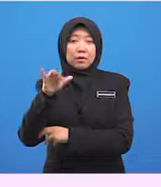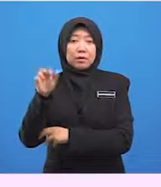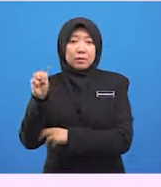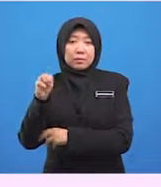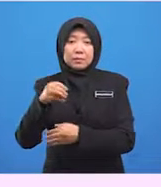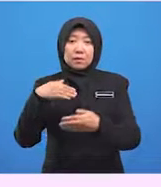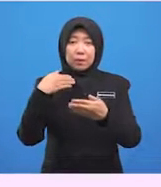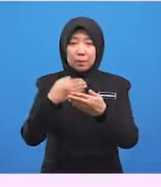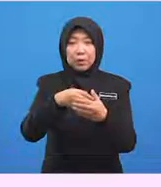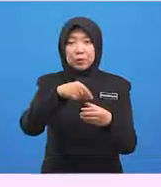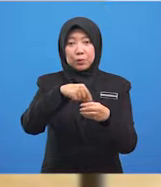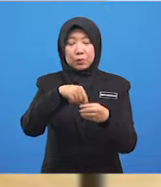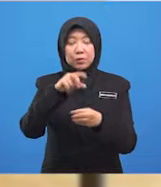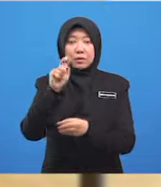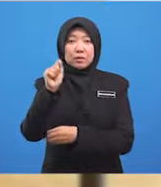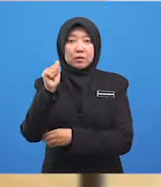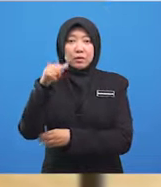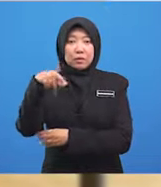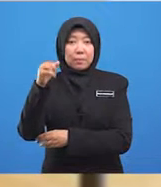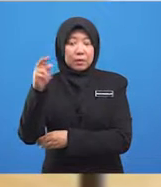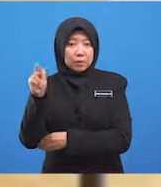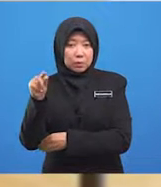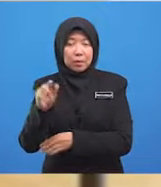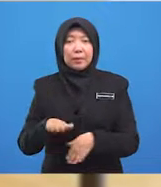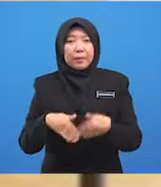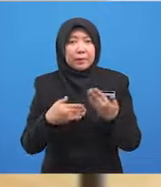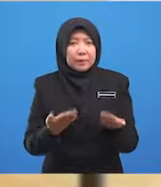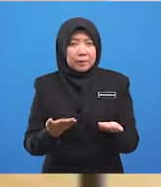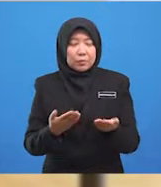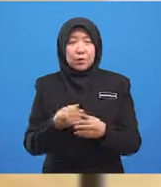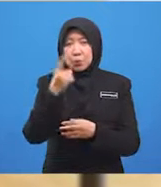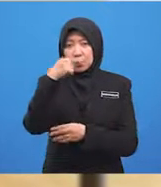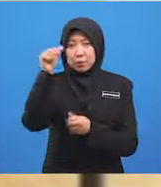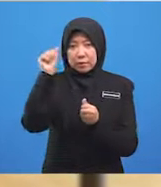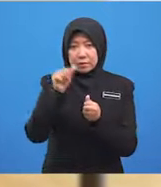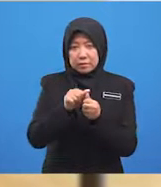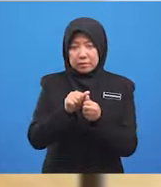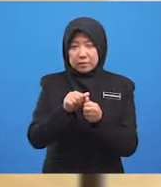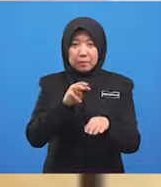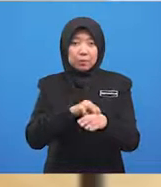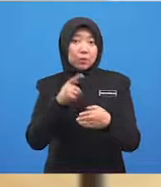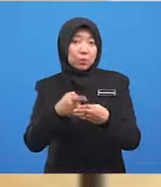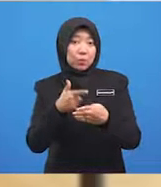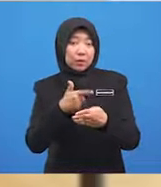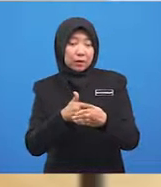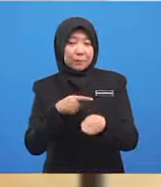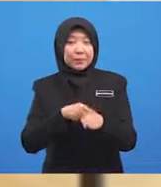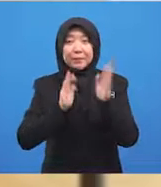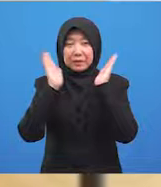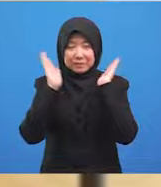dong Bagaimana pula cara mengingat untuk zaman logam di Indonesia Hai